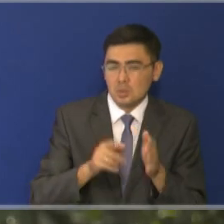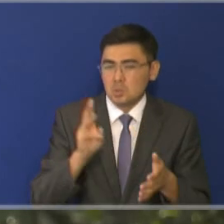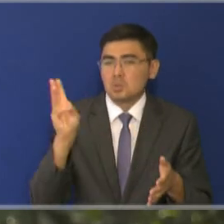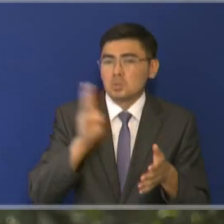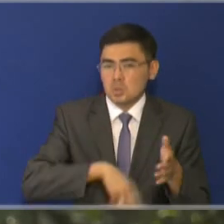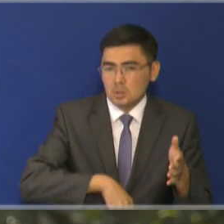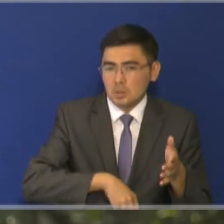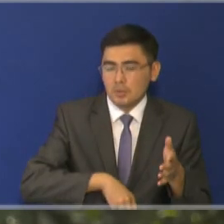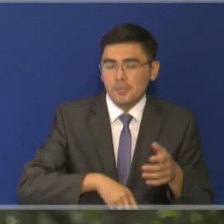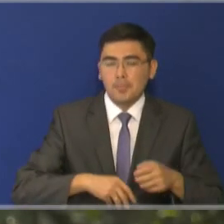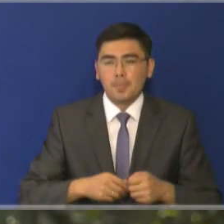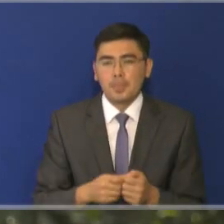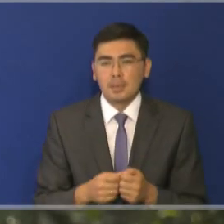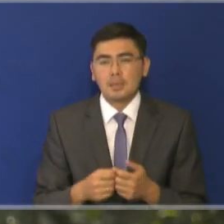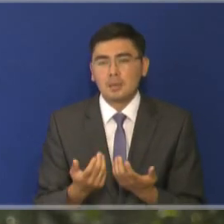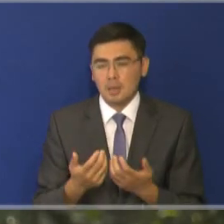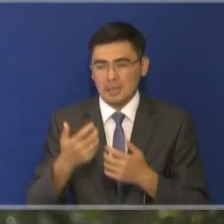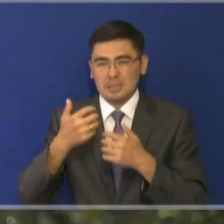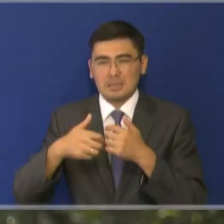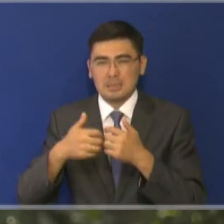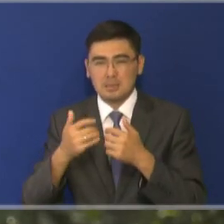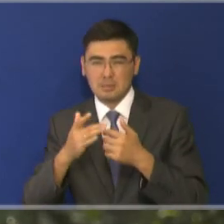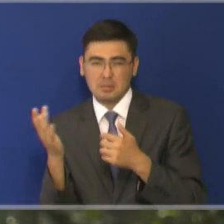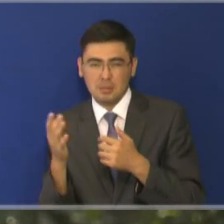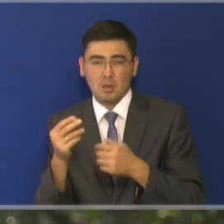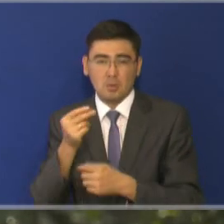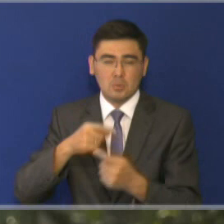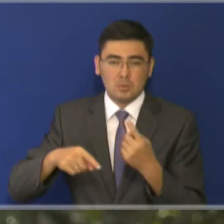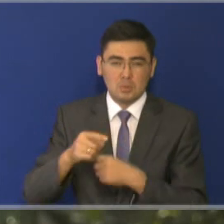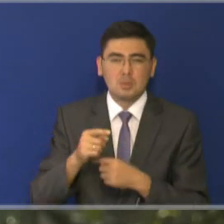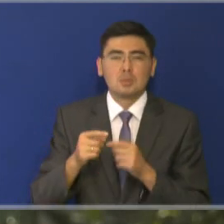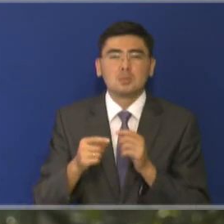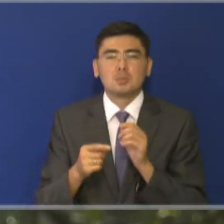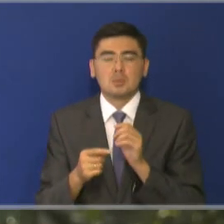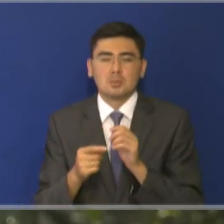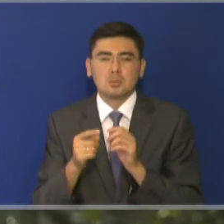айыппұл төлейді. Орта бизнестіктілер 861 000 теңге төлейді.